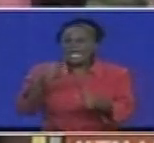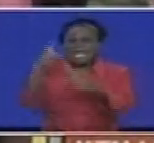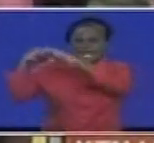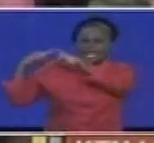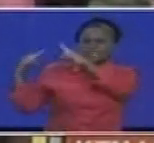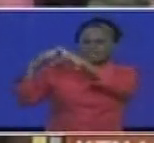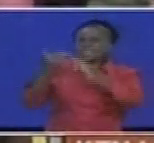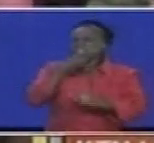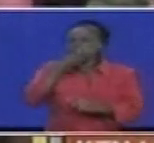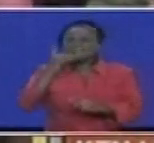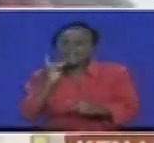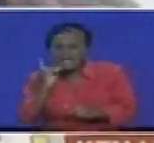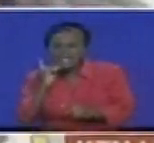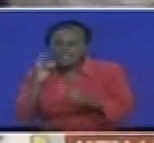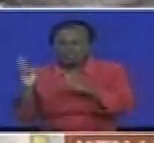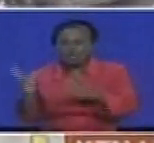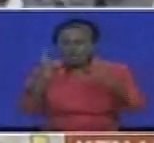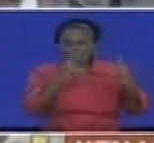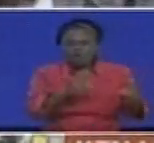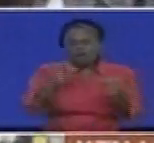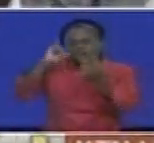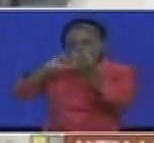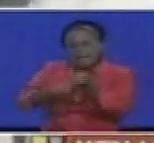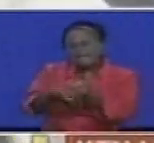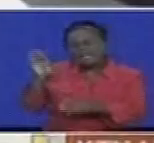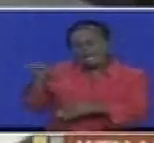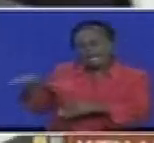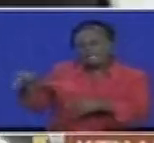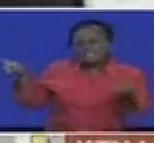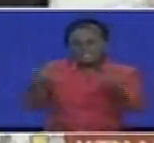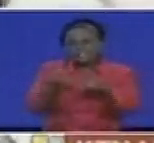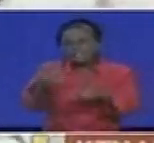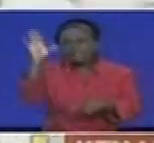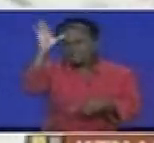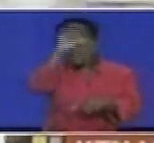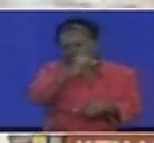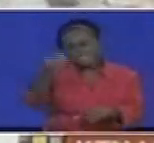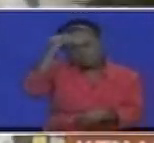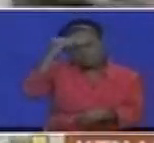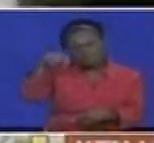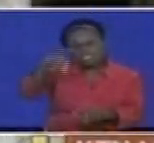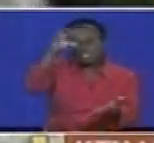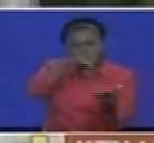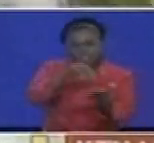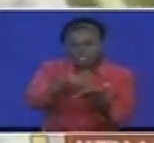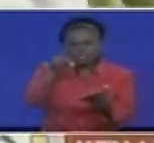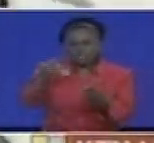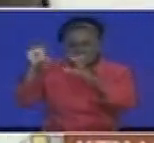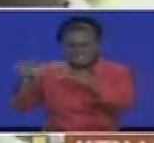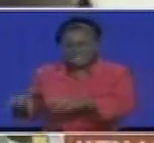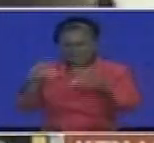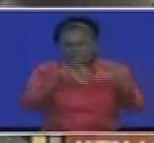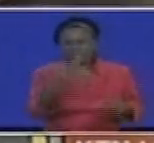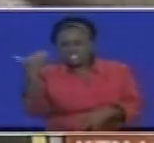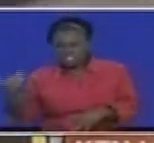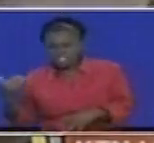ukame, desturi potofu ya ndoa za mapema, na wanawake kukosa elimu, hali ambayo imesababisha dhiki miongoni mwa watoto,